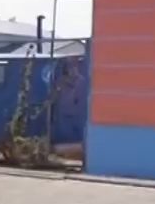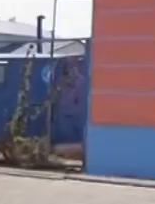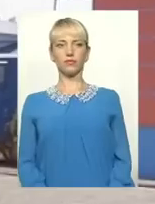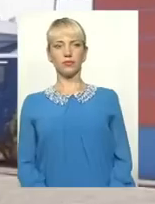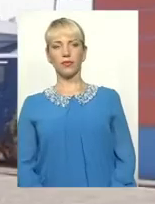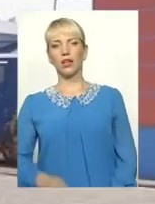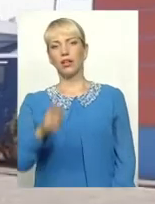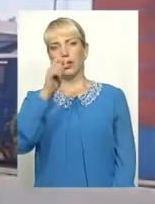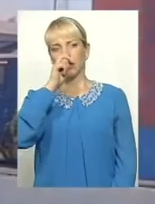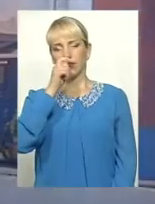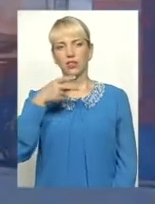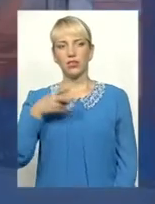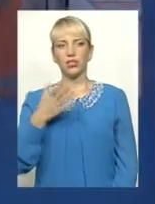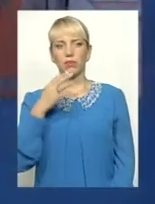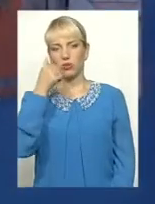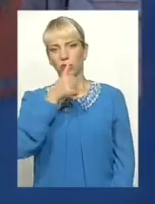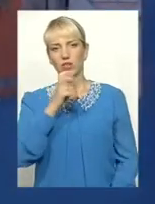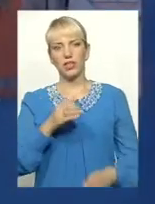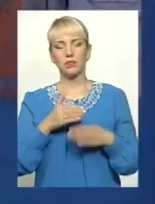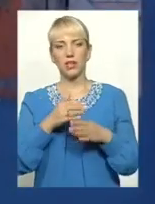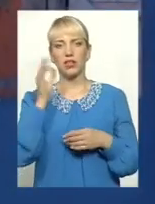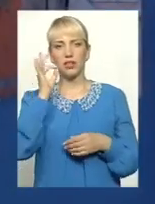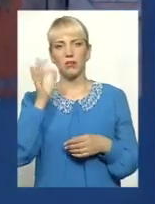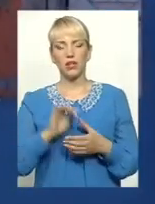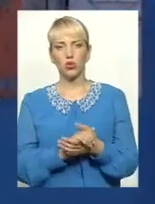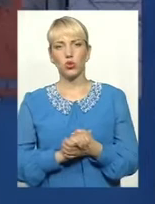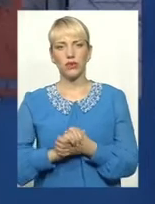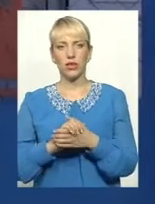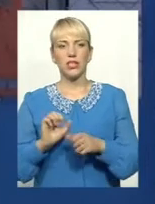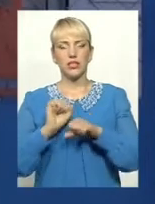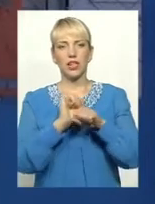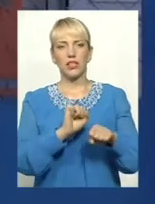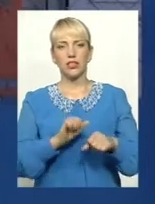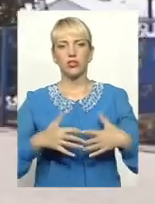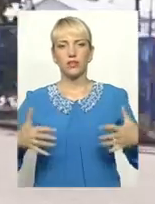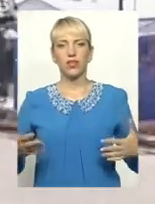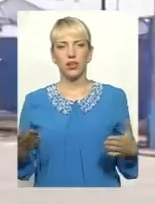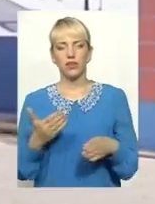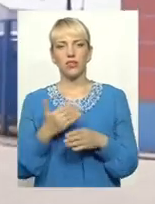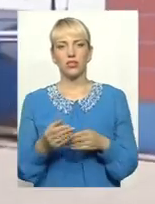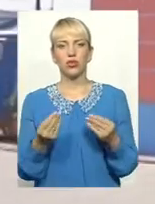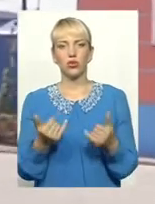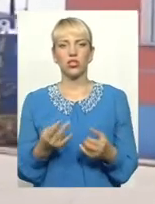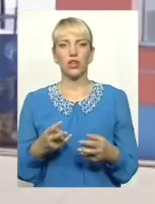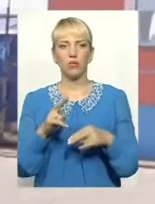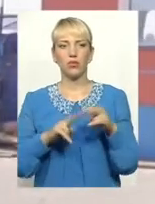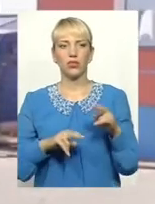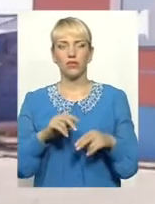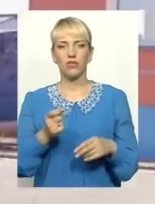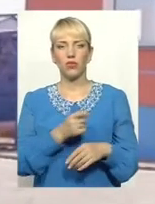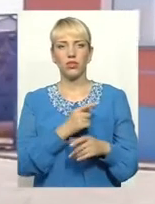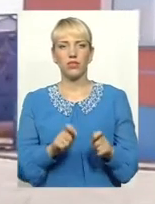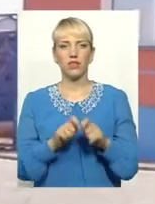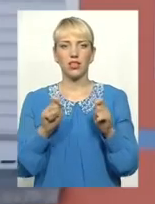У квітні 2005 року за сприяння німецького товариства захисту тварин, який виділив гроші на будівництво, в Одесі